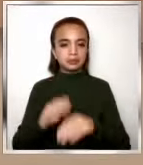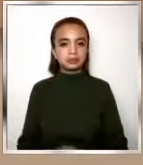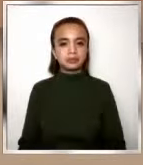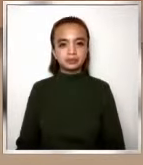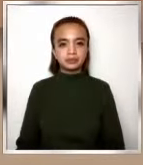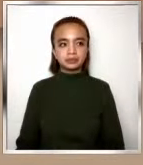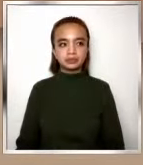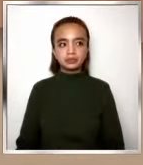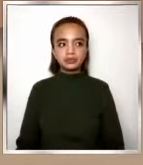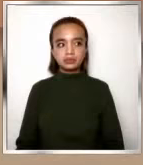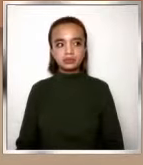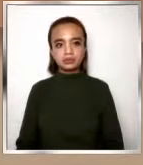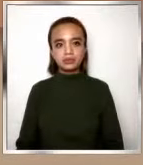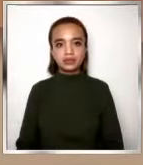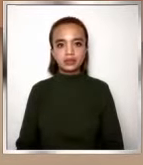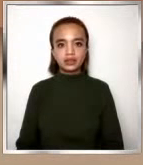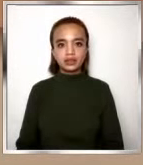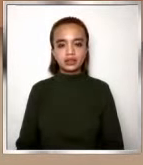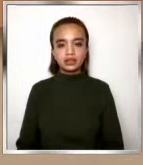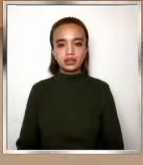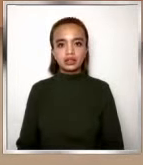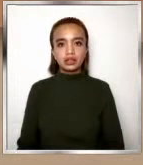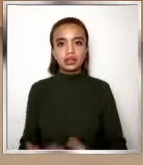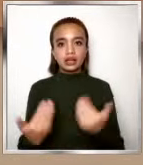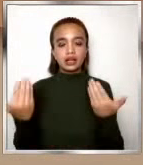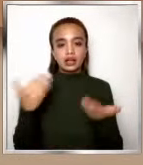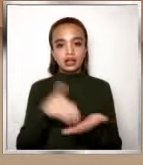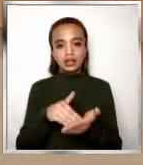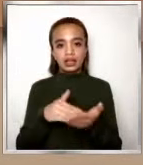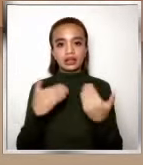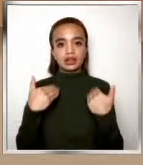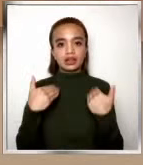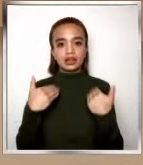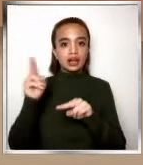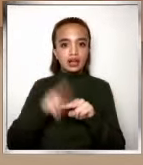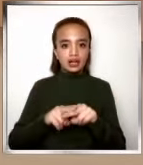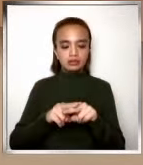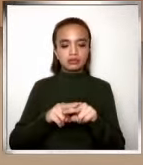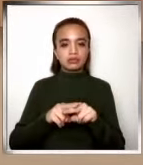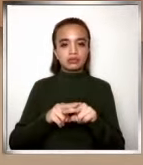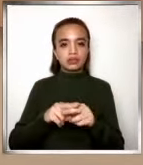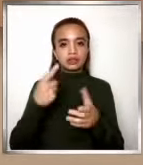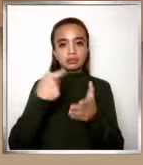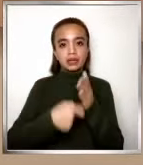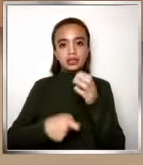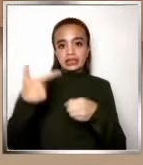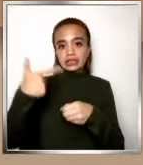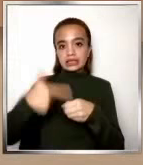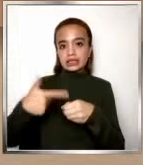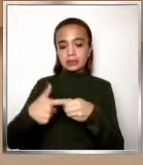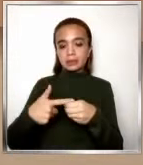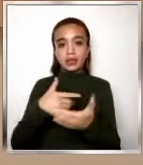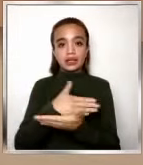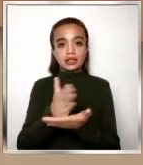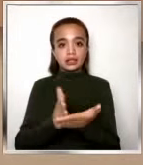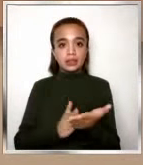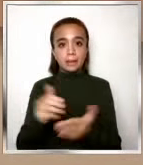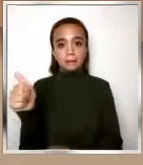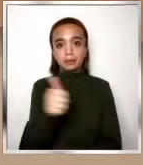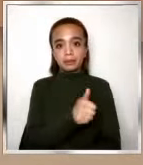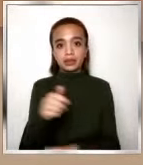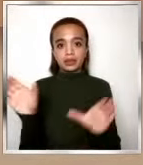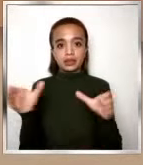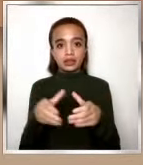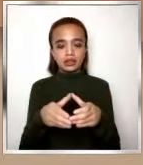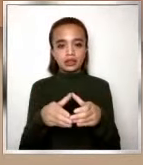May nakaambana namang pagtataas ng produktong petrolyo ngayong Linggo. Kaya ang ilang transport group humihirit na gawin ng 12 pesos ang